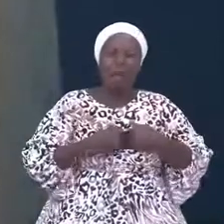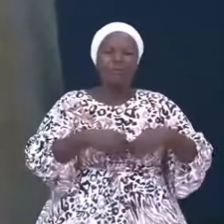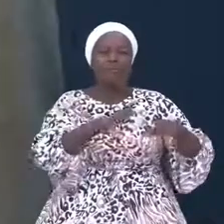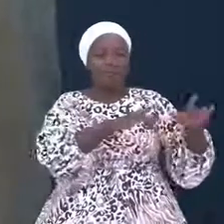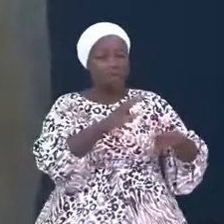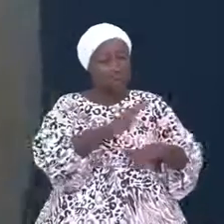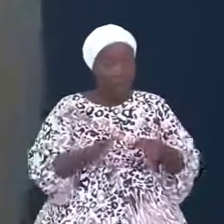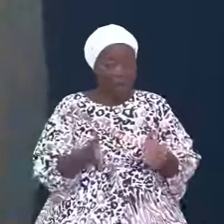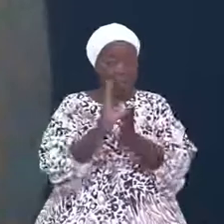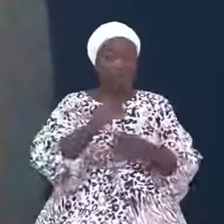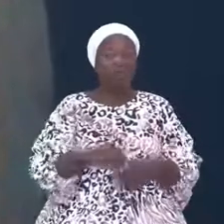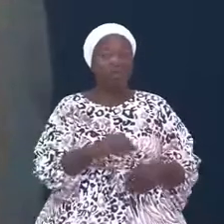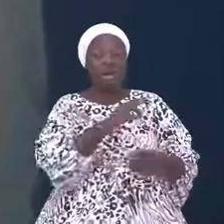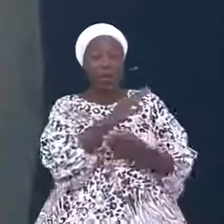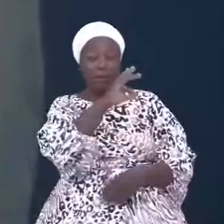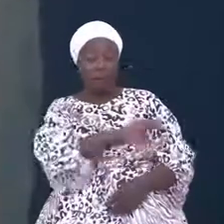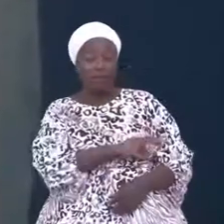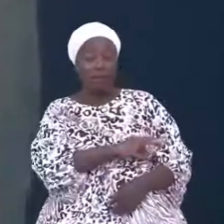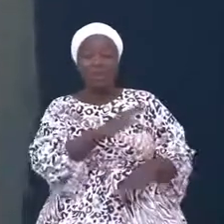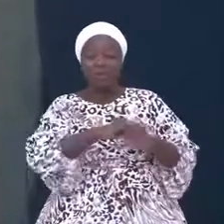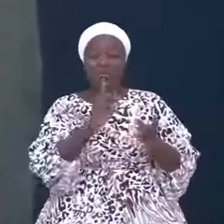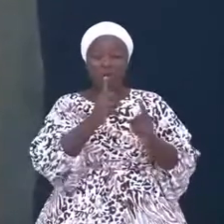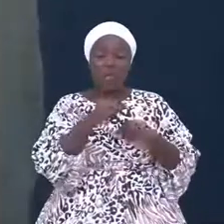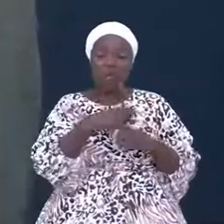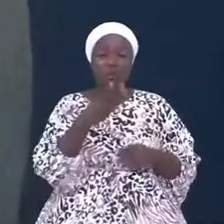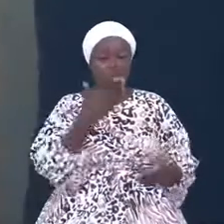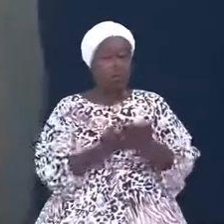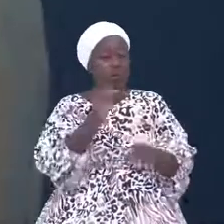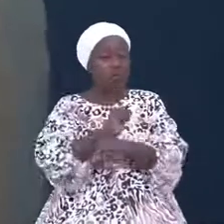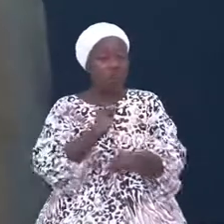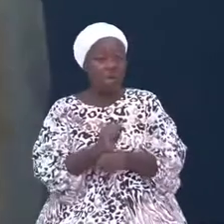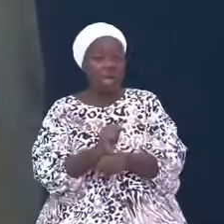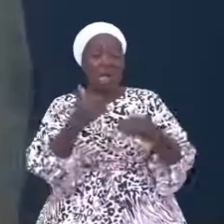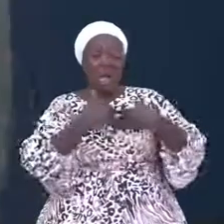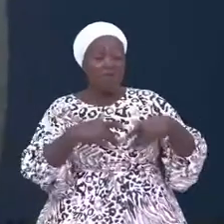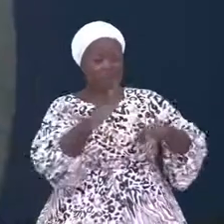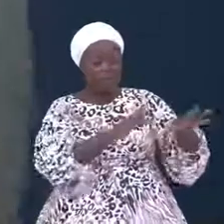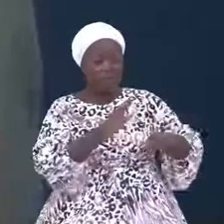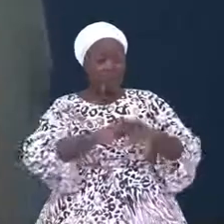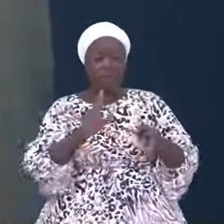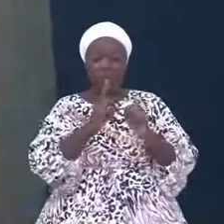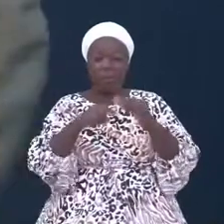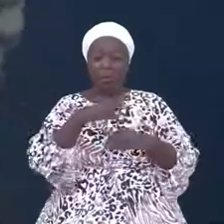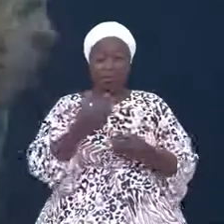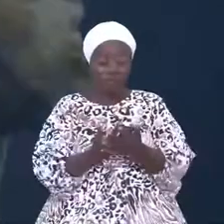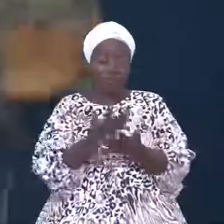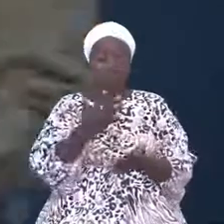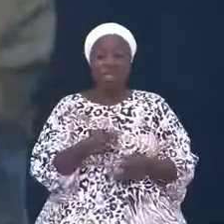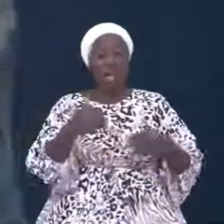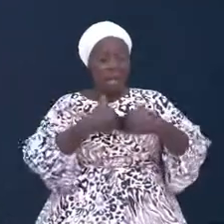aie pitié de nous, ne parle pas des mérites, aie pitié de nous. Ne parle pas de tes bonnes œuvres,